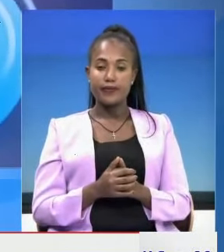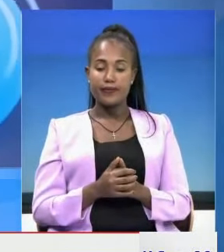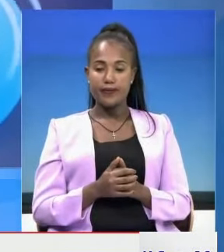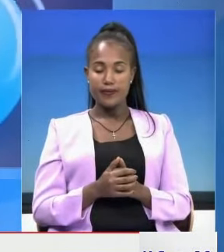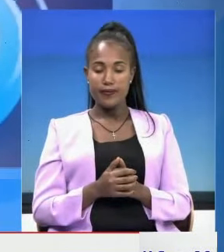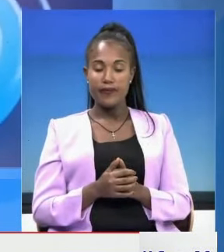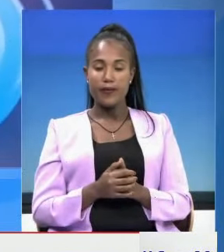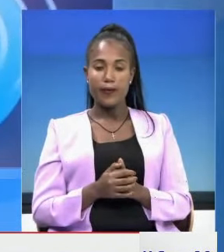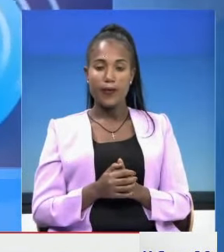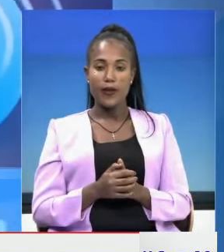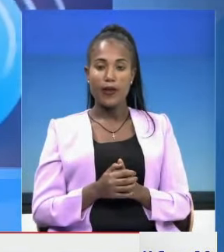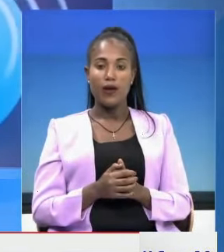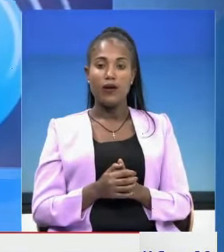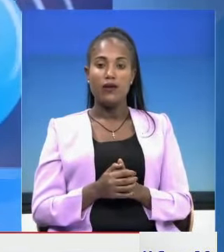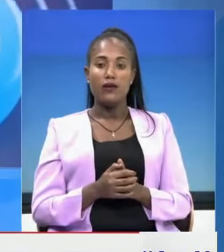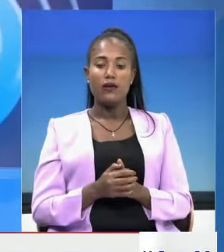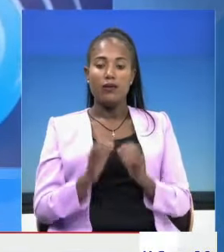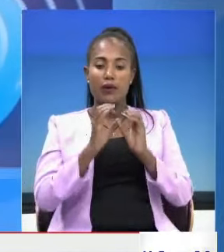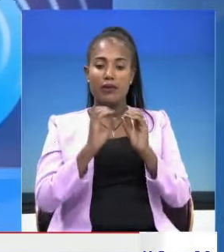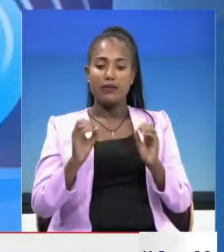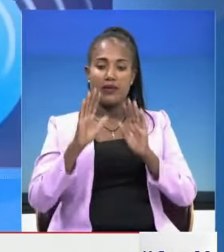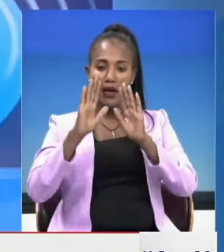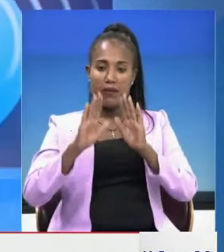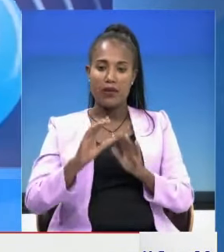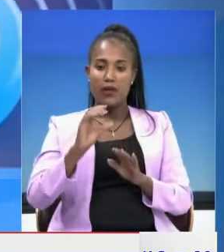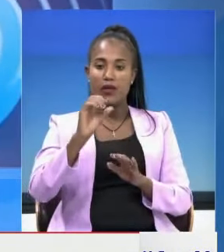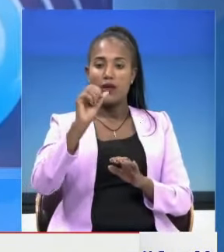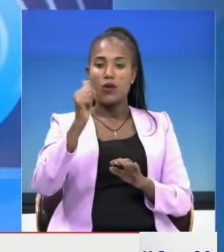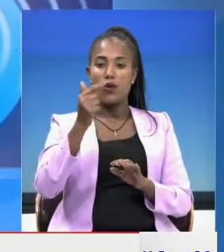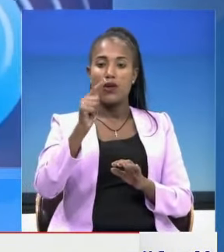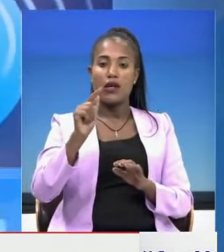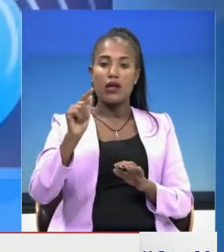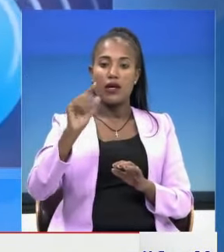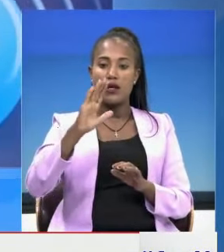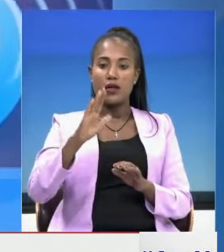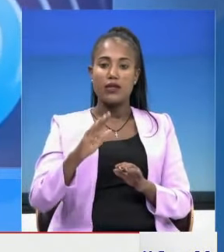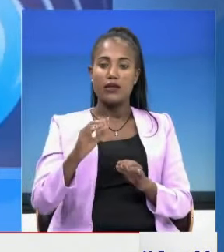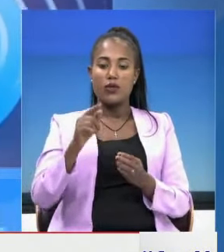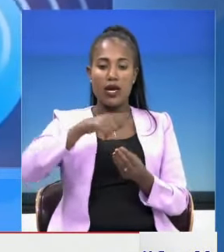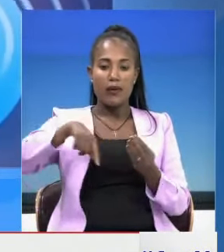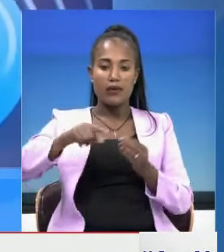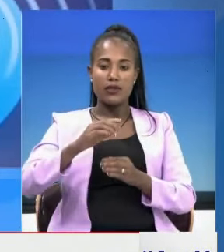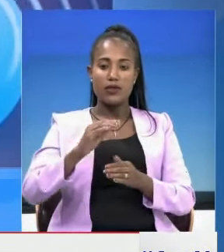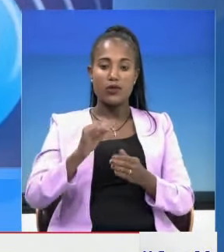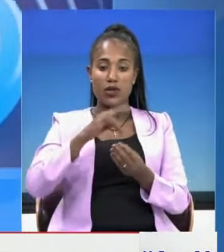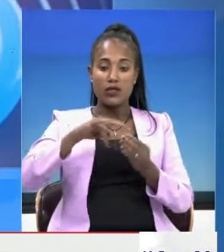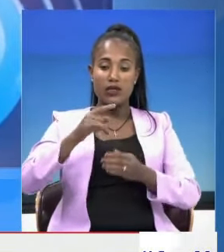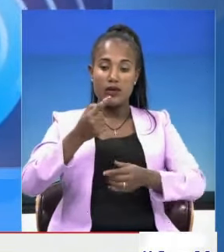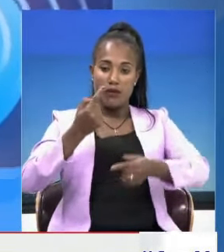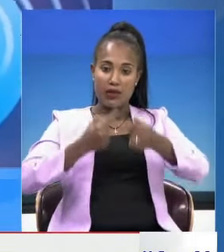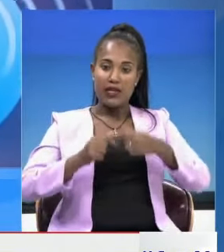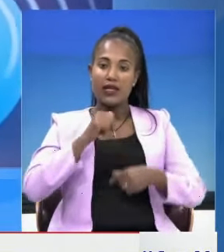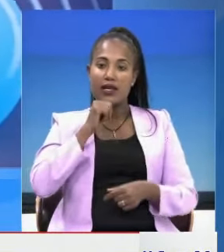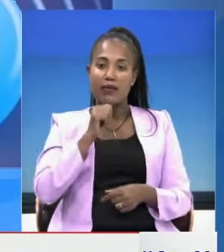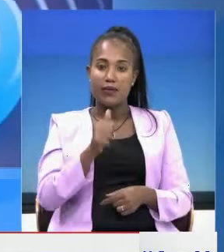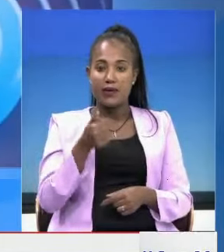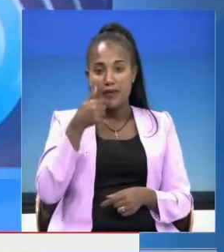የሰራዊት ነው ብሎ የሚያንቀሳቅሰው ኃይል። በምንም ተአምር የኦነግ ሰራዊት ወደ አካባቢያችን ወደ ዞናችን መምጣት የለበትም